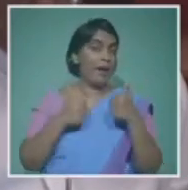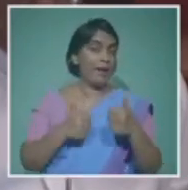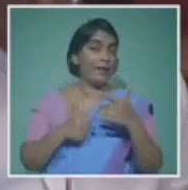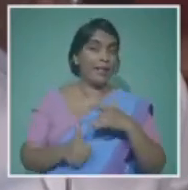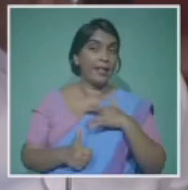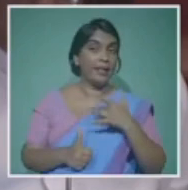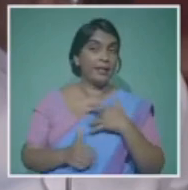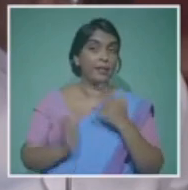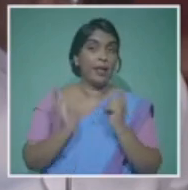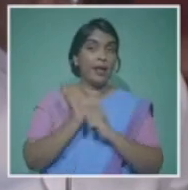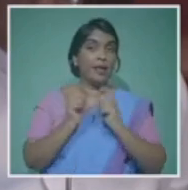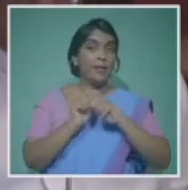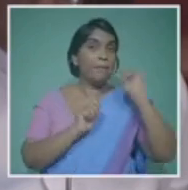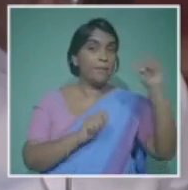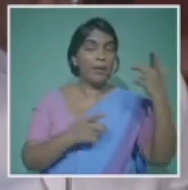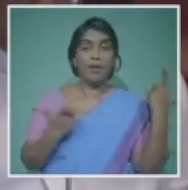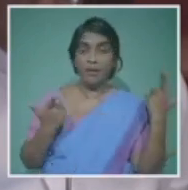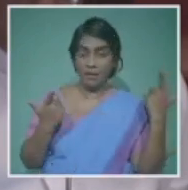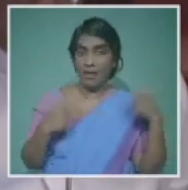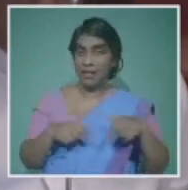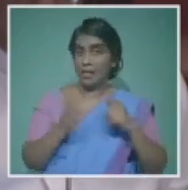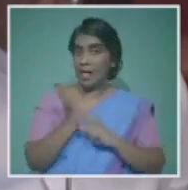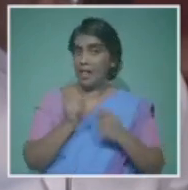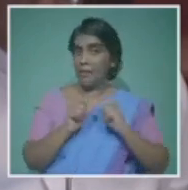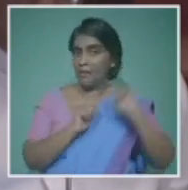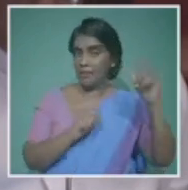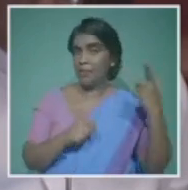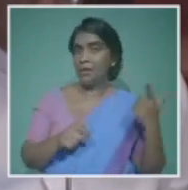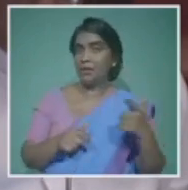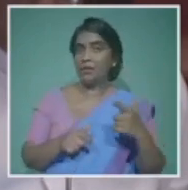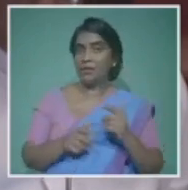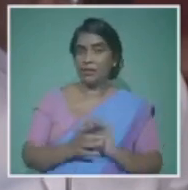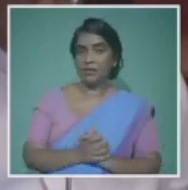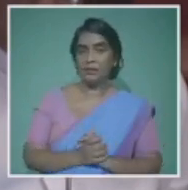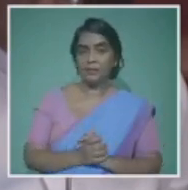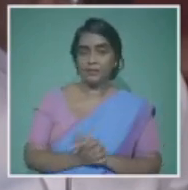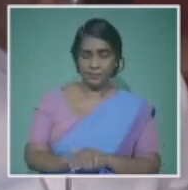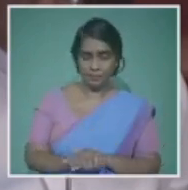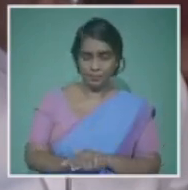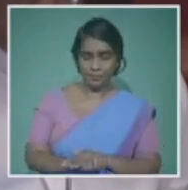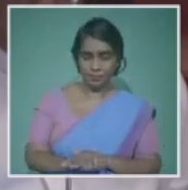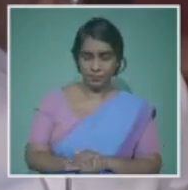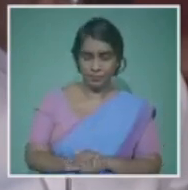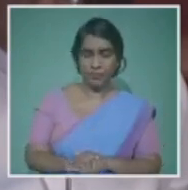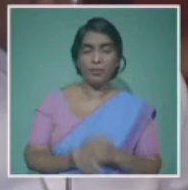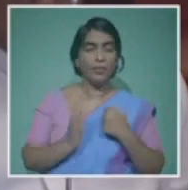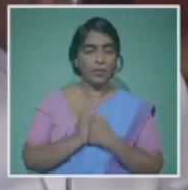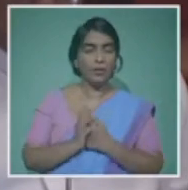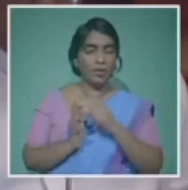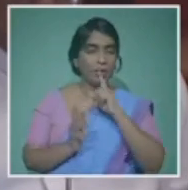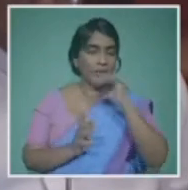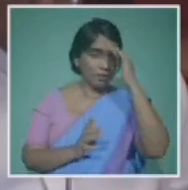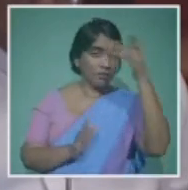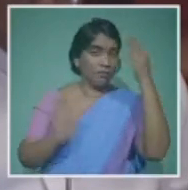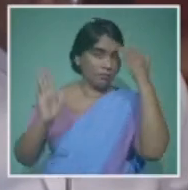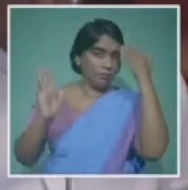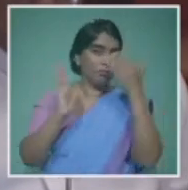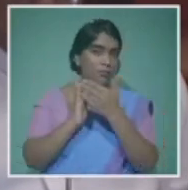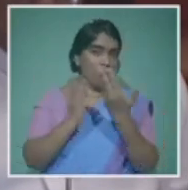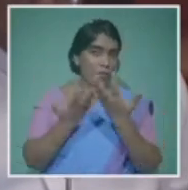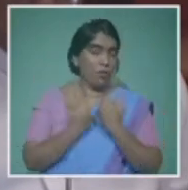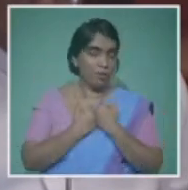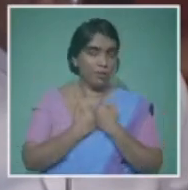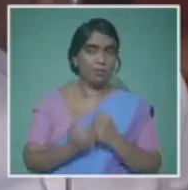mana deng naik gimana ni? Kalau kata nak tu I want the attention, here,